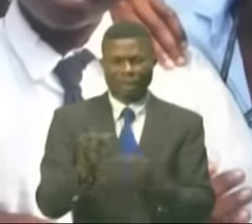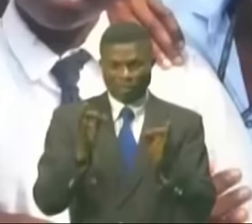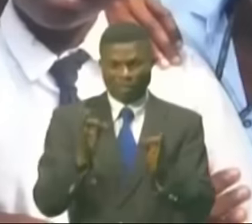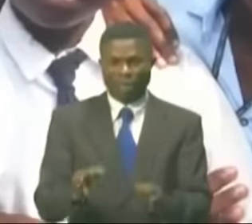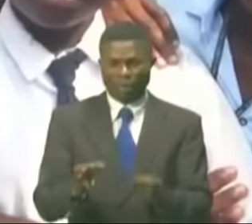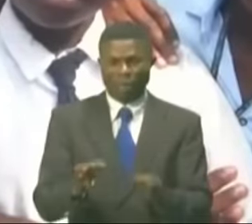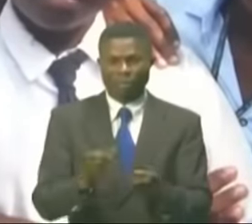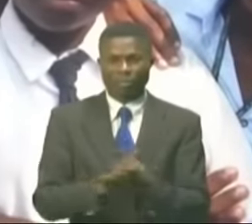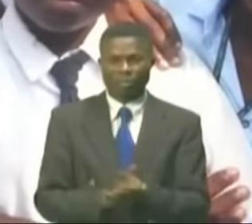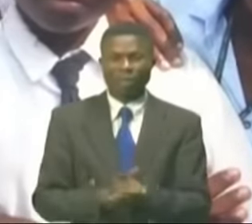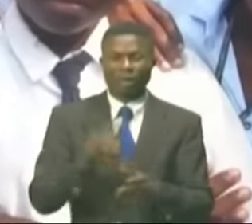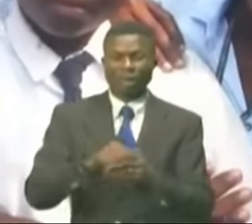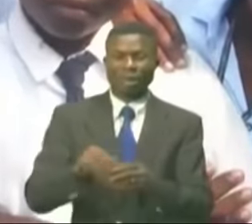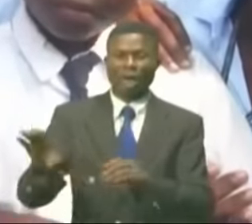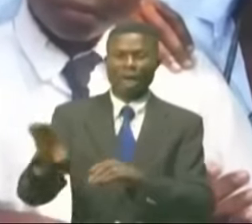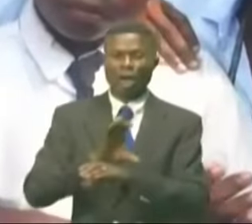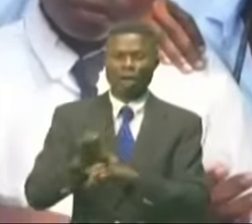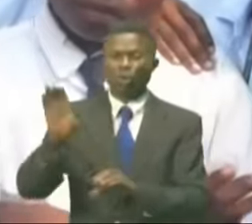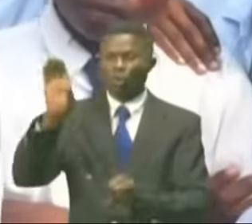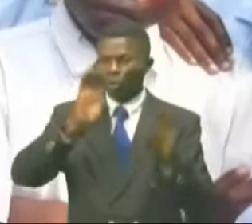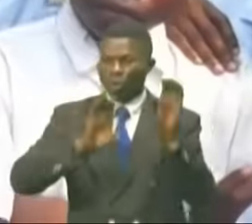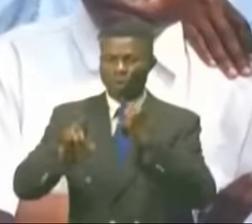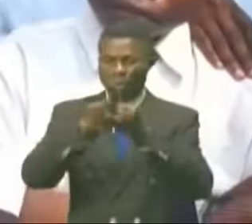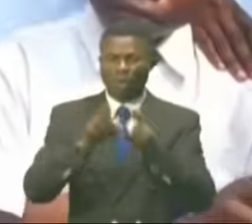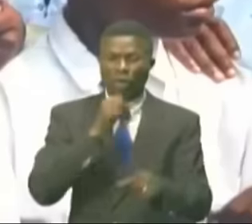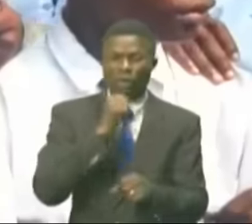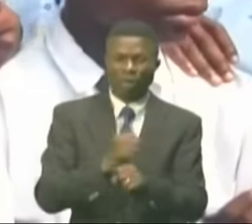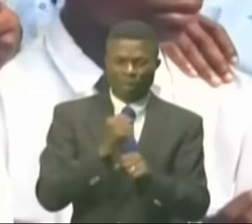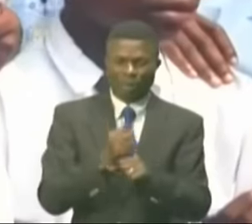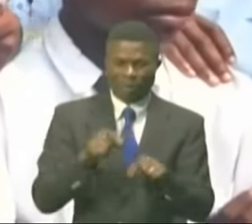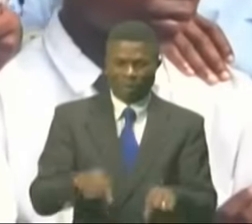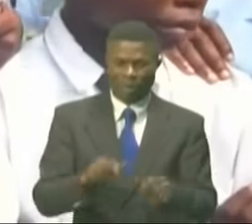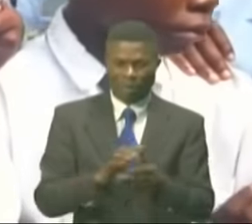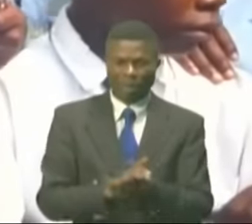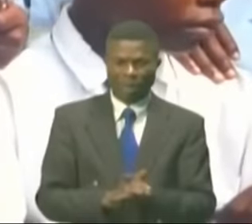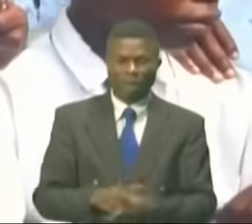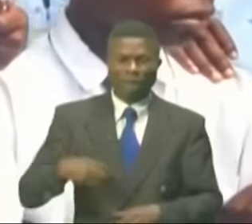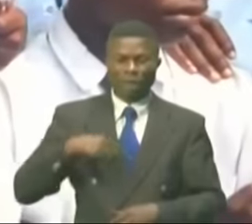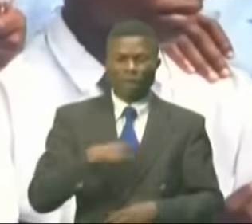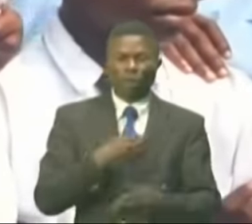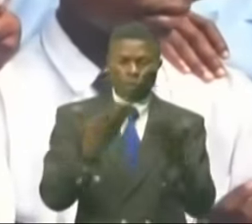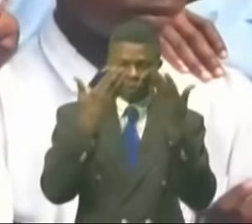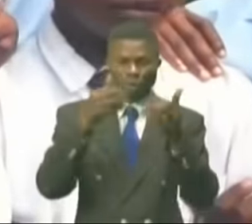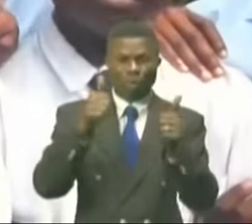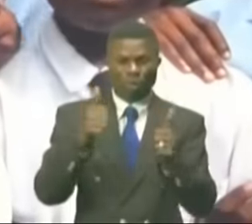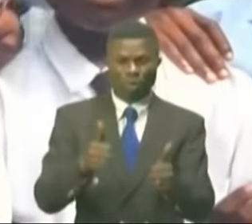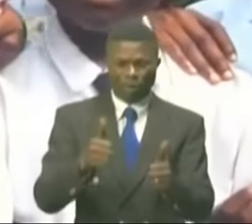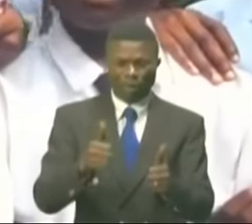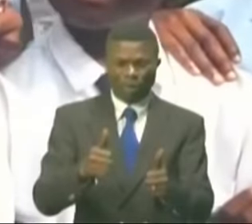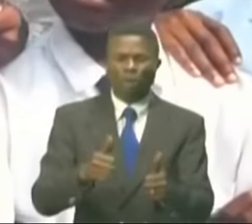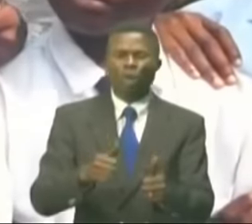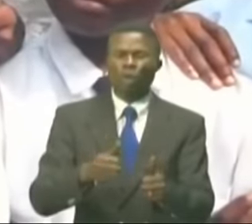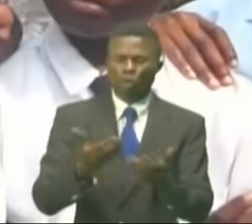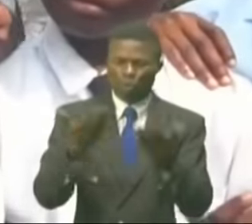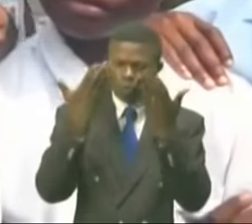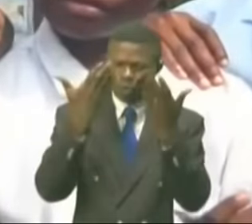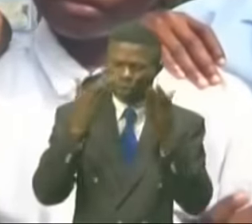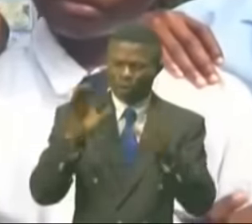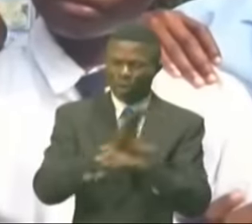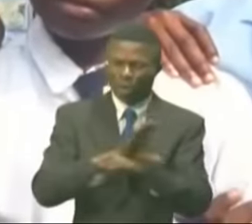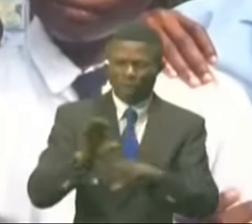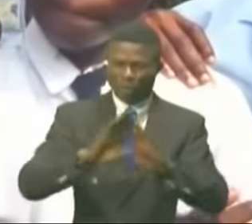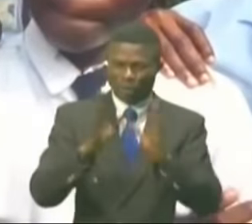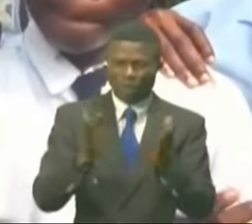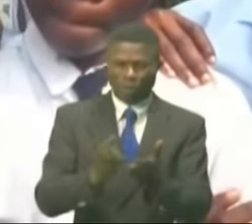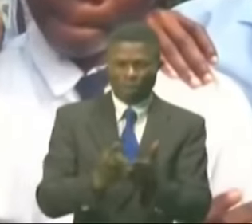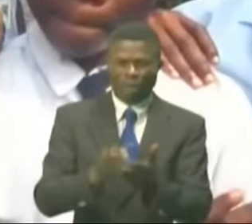C'était en sciences et en mathématiques. On avait bien étudié, on avait fait tous les cours. On avait